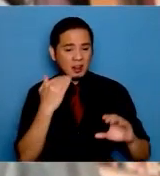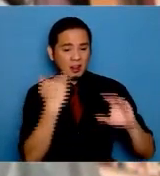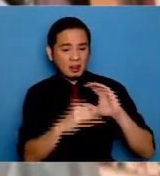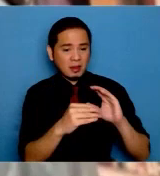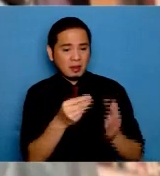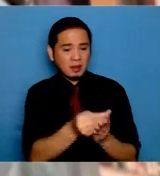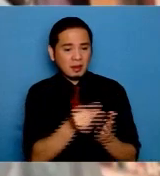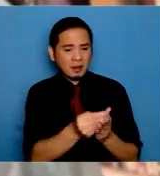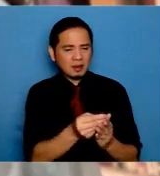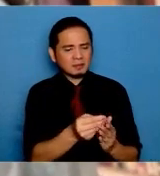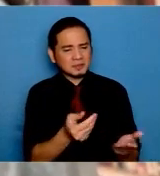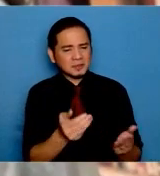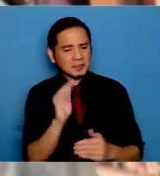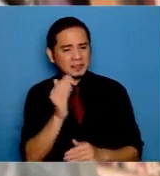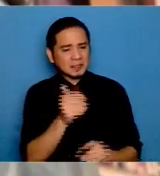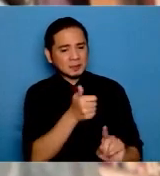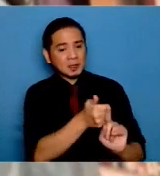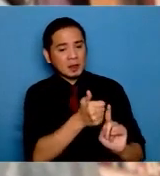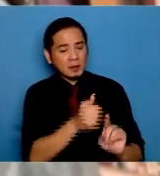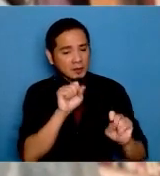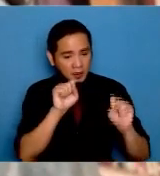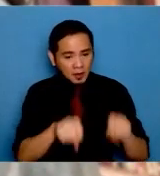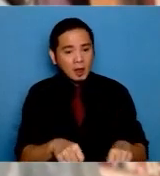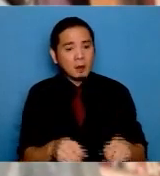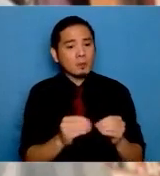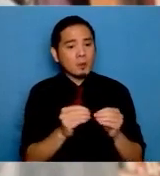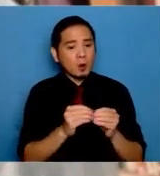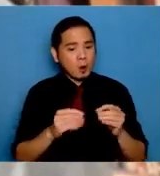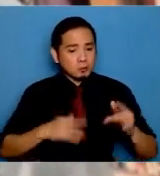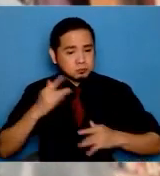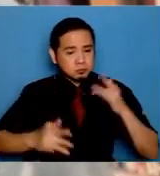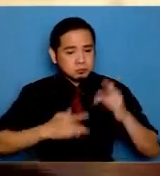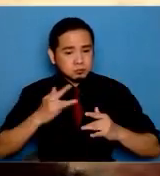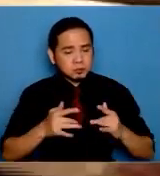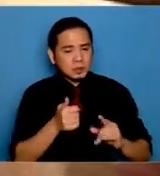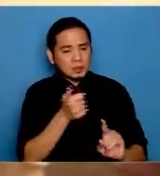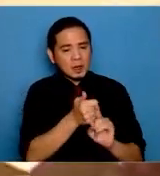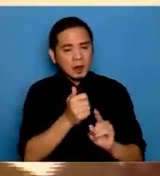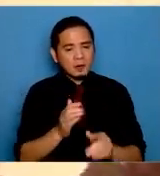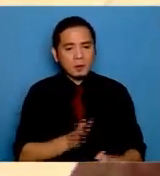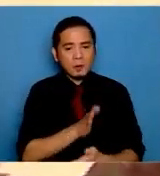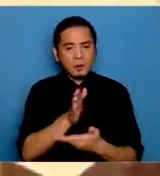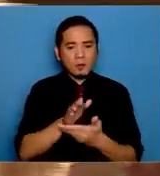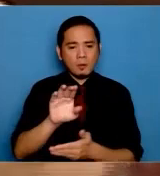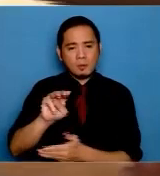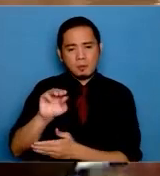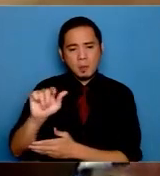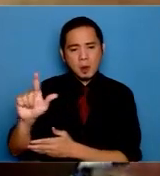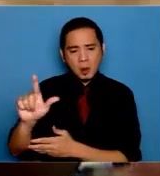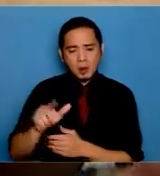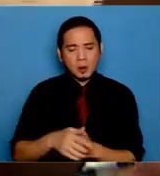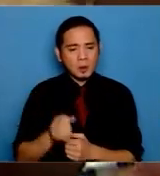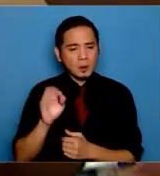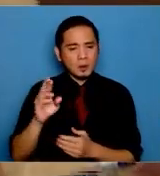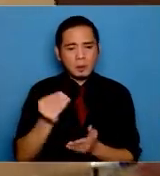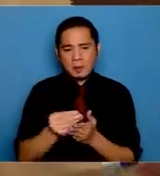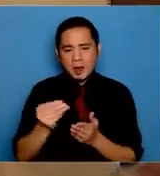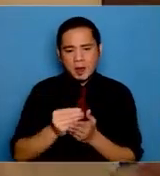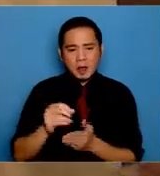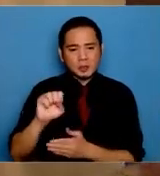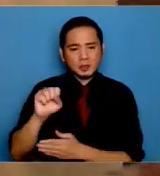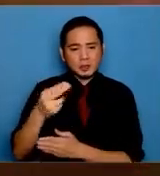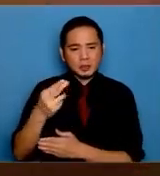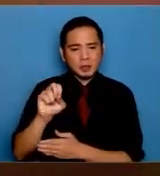Mas exciting, lalo pa ngayon, pwede na mag-mall o kaya gamitin para sa Shopee o Lazada. Pero iba pa